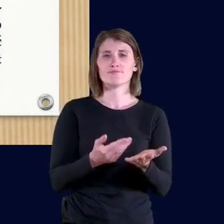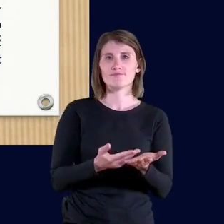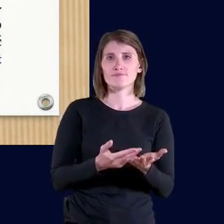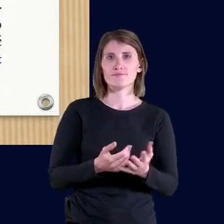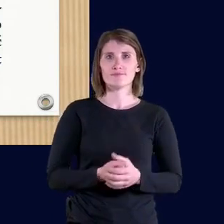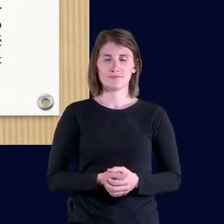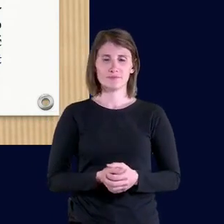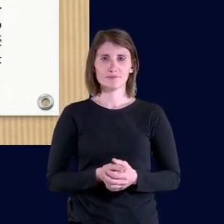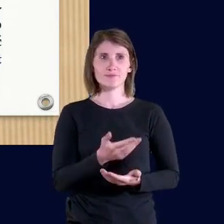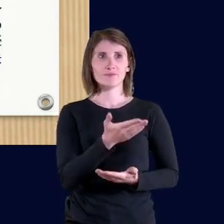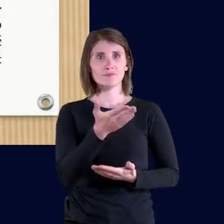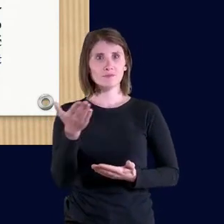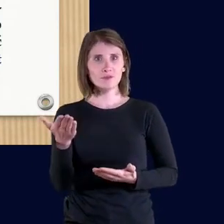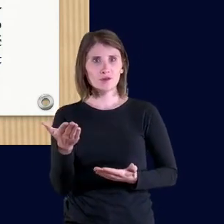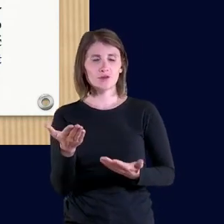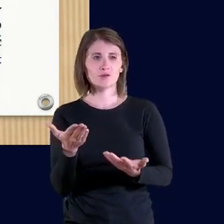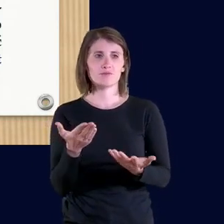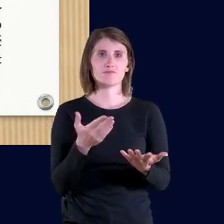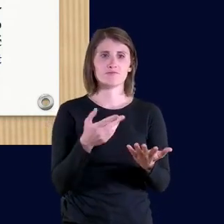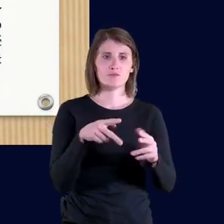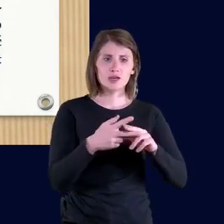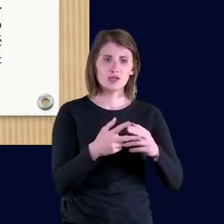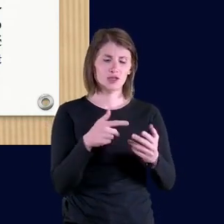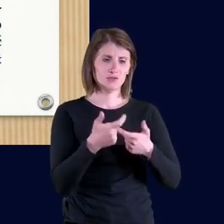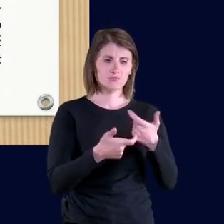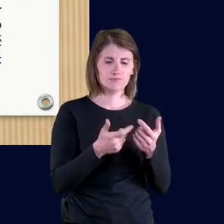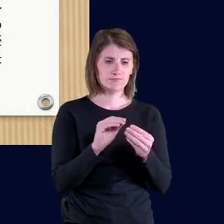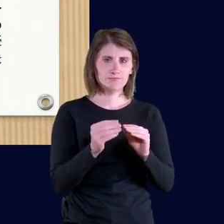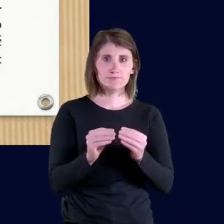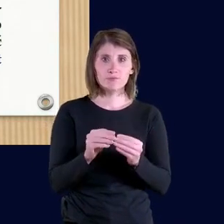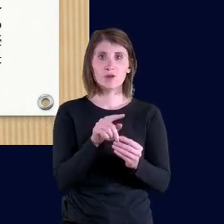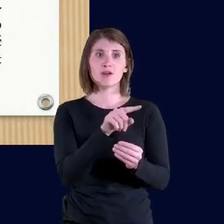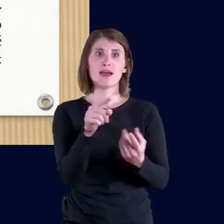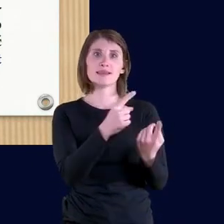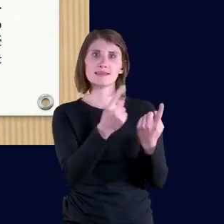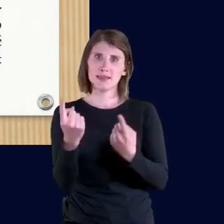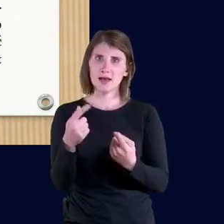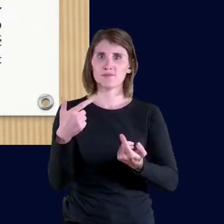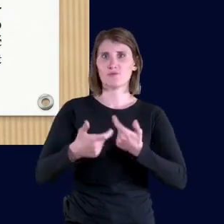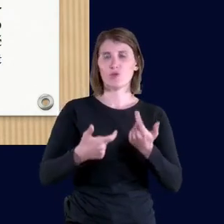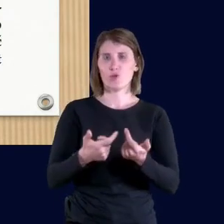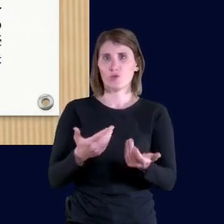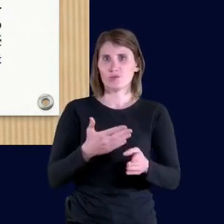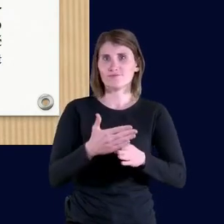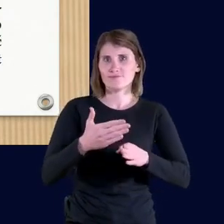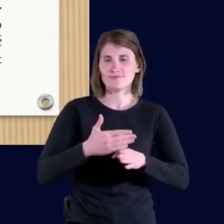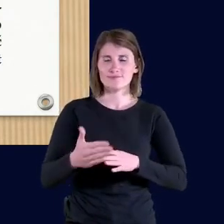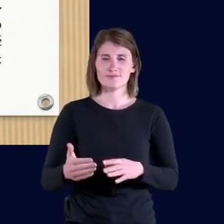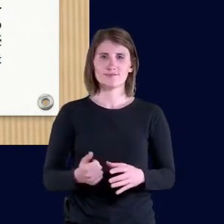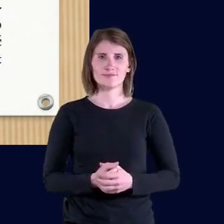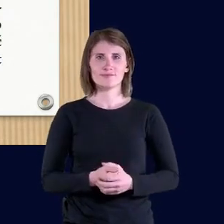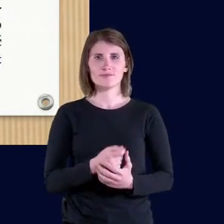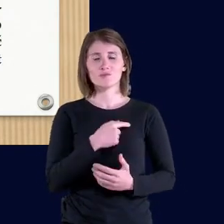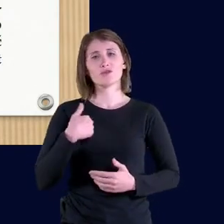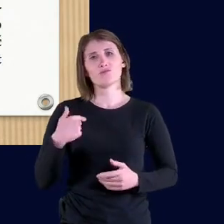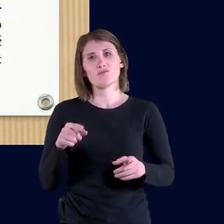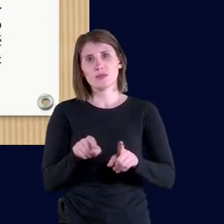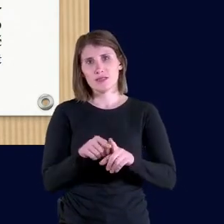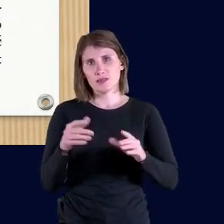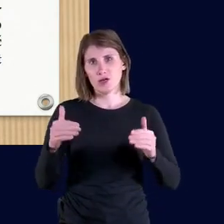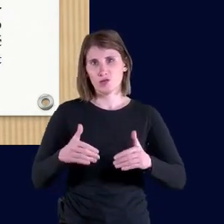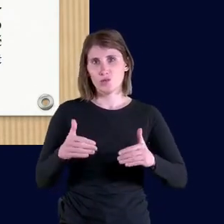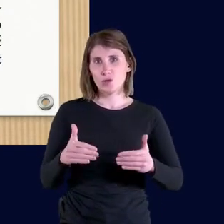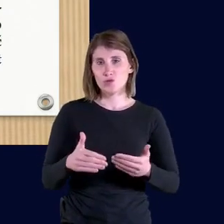że tak powiem wynieść i w jaki sposób oni mogą to wykorzystać Możemy też zwrócić uwagę na to że